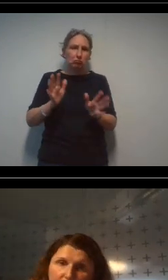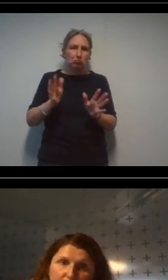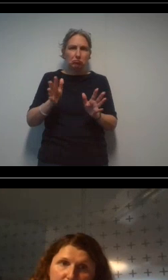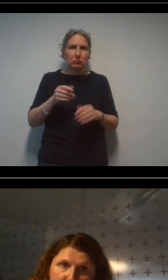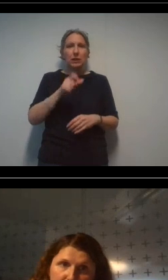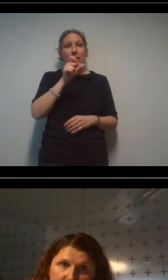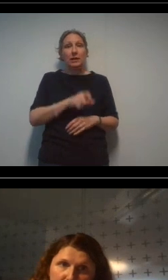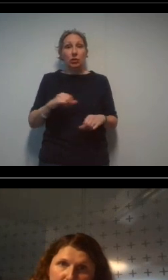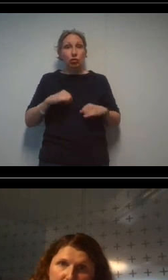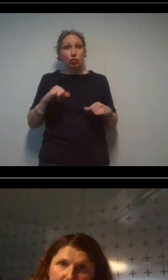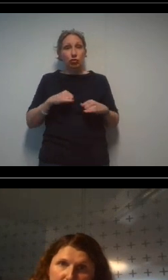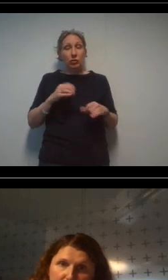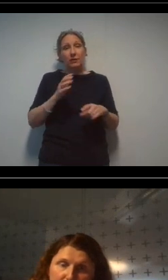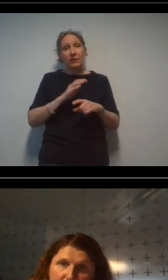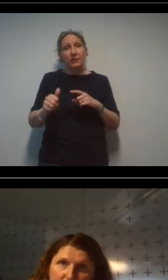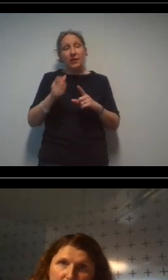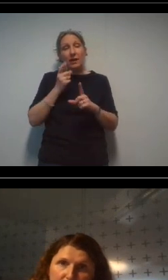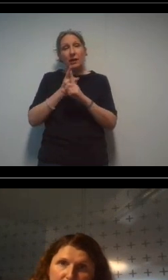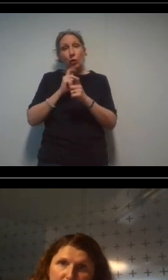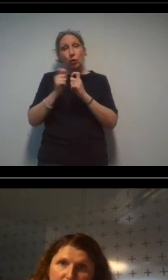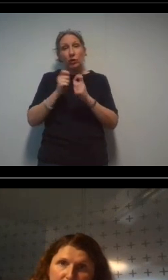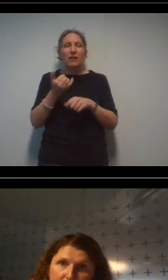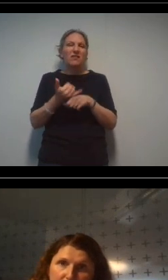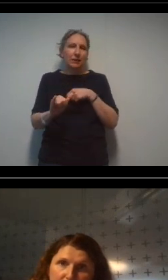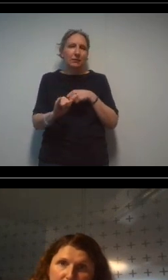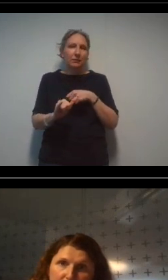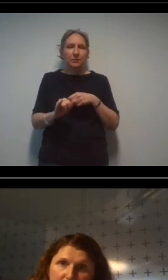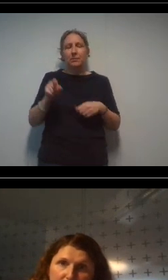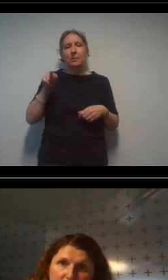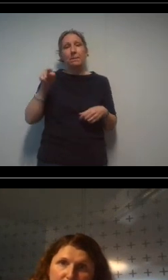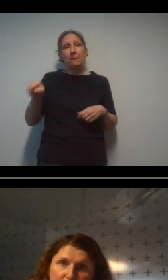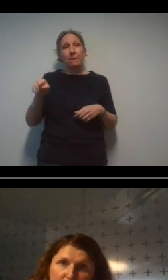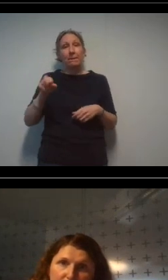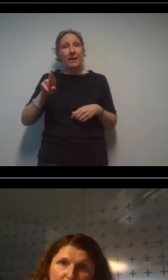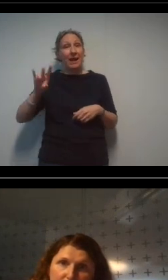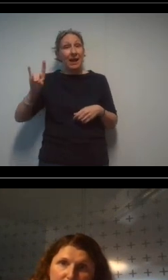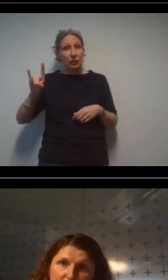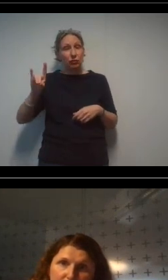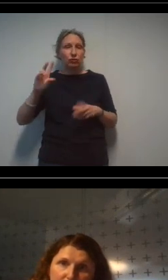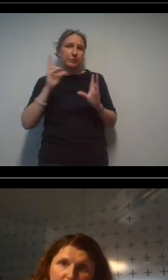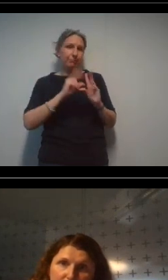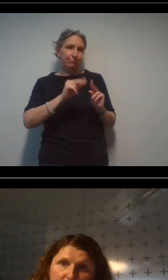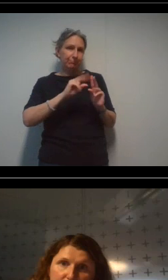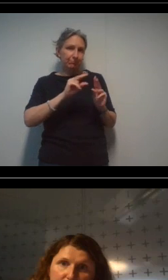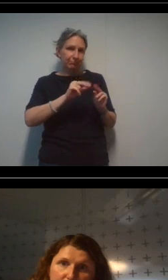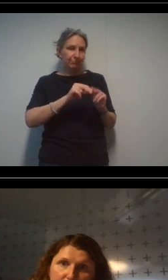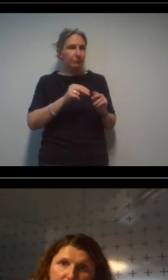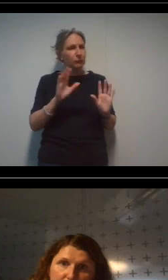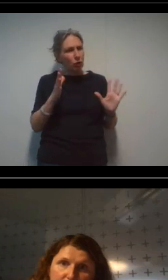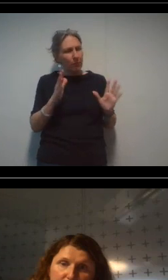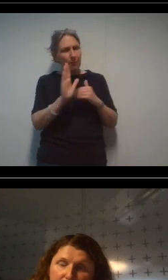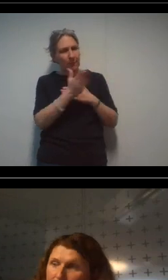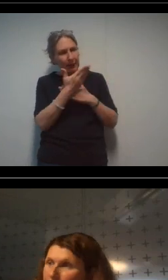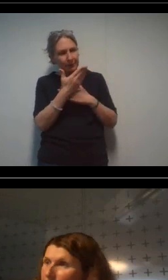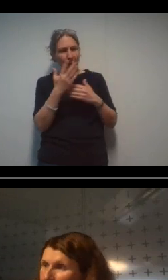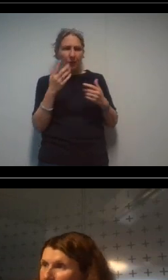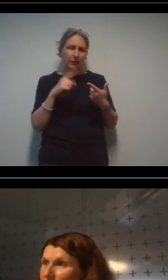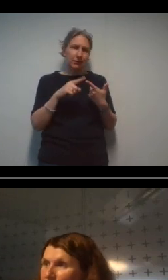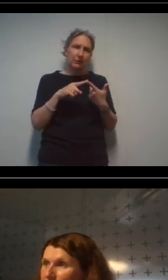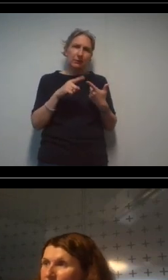entretien fictif et le RH, dont c'est le job, va lui faire un retour sur la manière dont il s'est présenté, sur son CV, sa lettre de